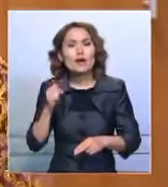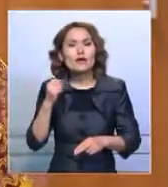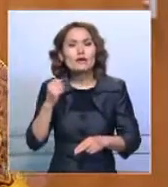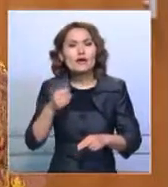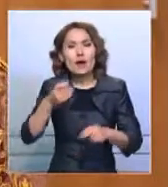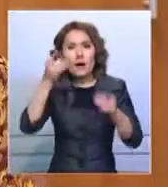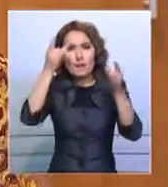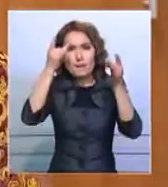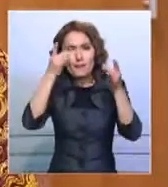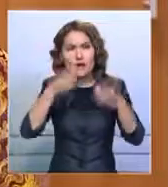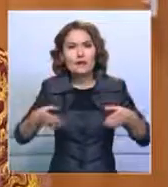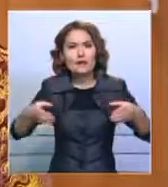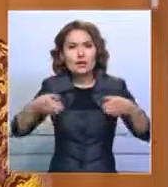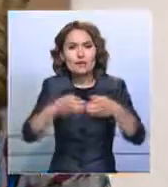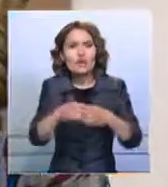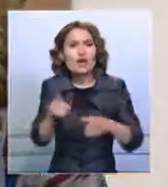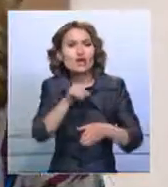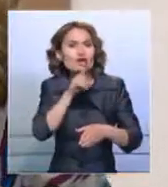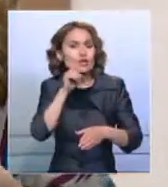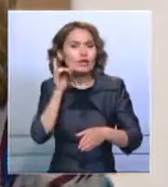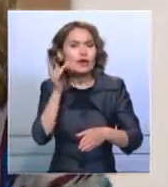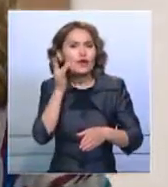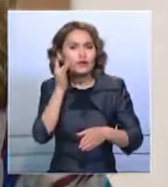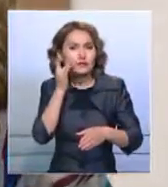орталығында жастар қанатын басқарады.